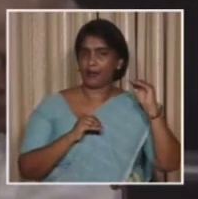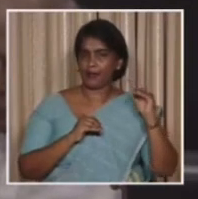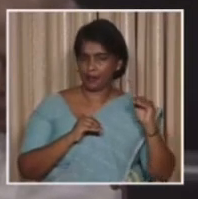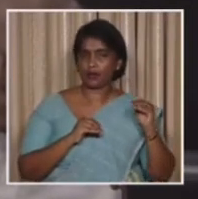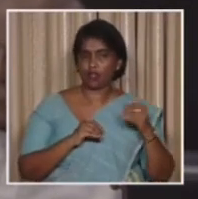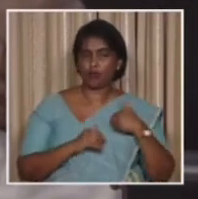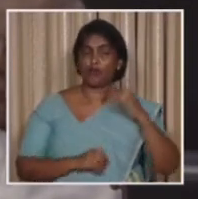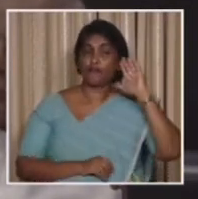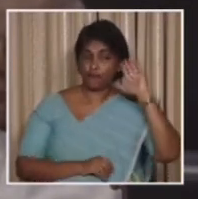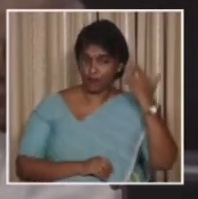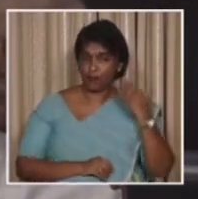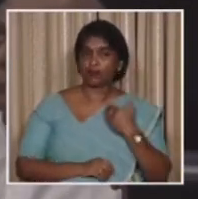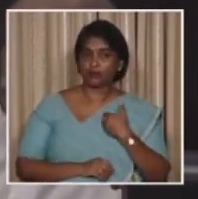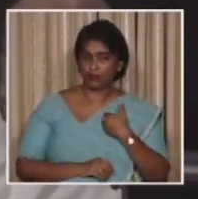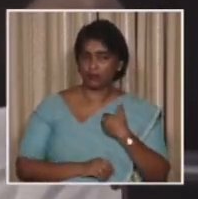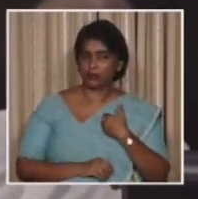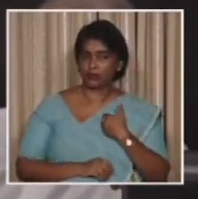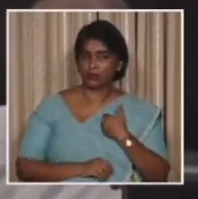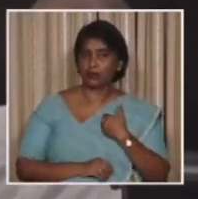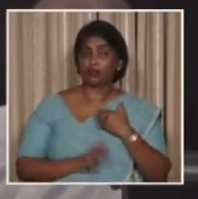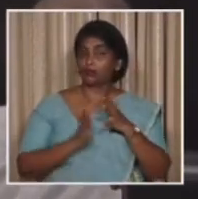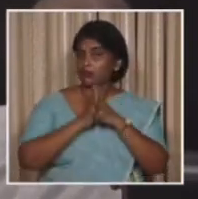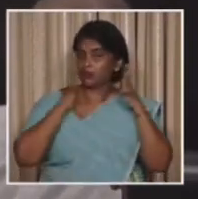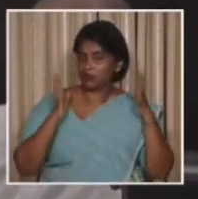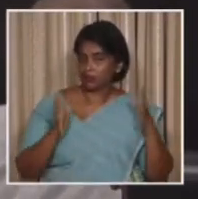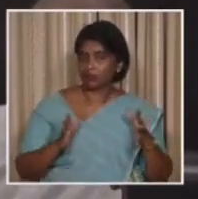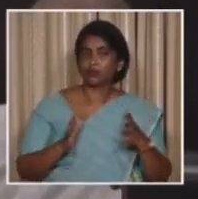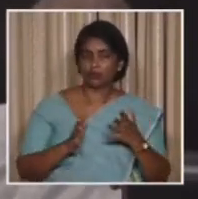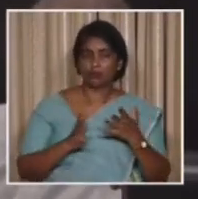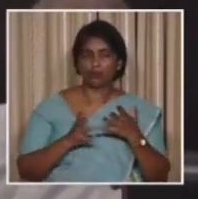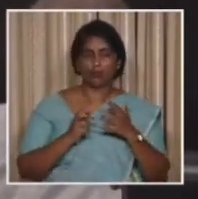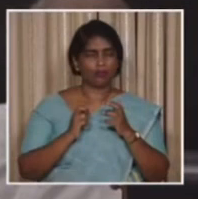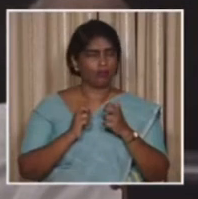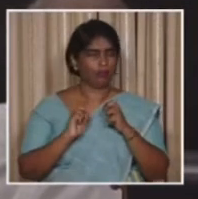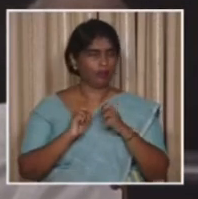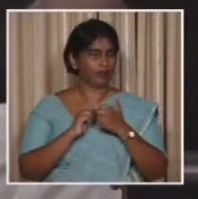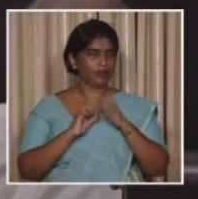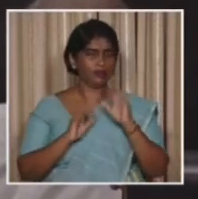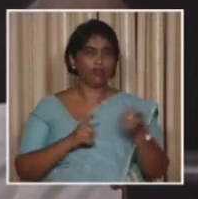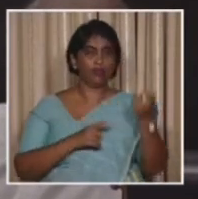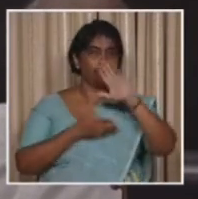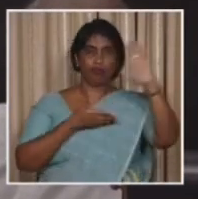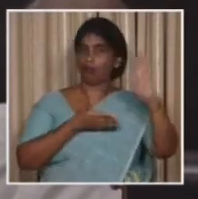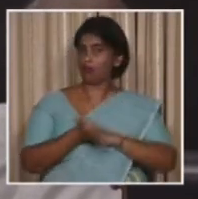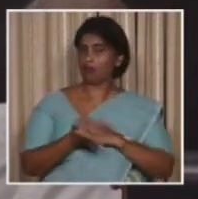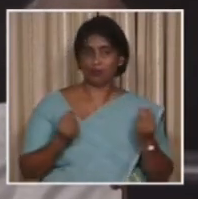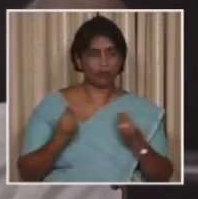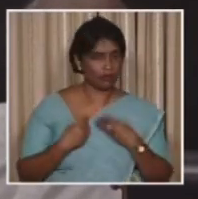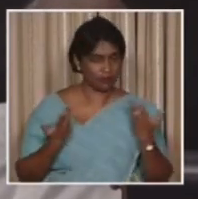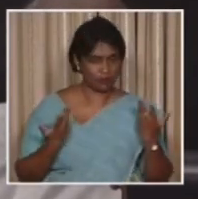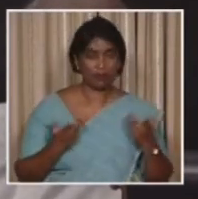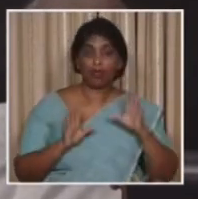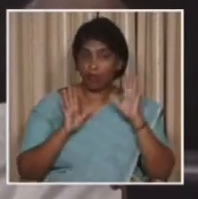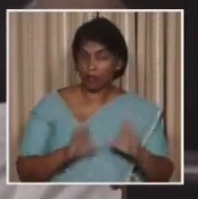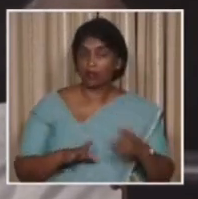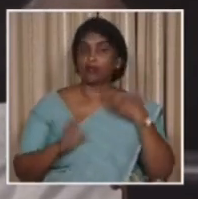ඒකට අපි විශේෂයෙන්ම අපේ විශාල ඉදසක් ඇති වුණා. කාගේවත් සහයෝගයක් වෙලෙ තිබුණේ නැහැ. ඒත්